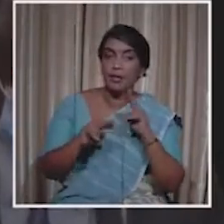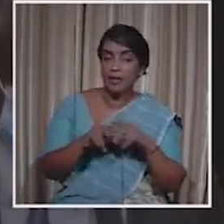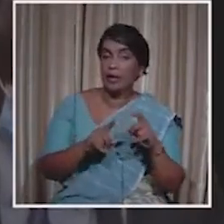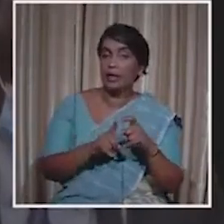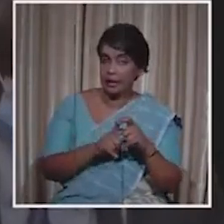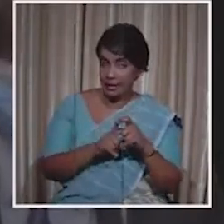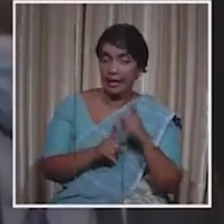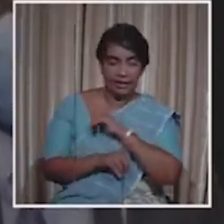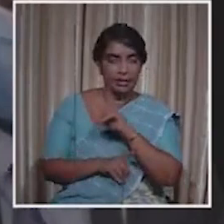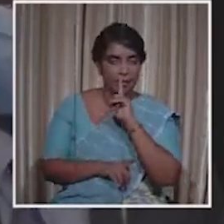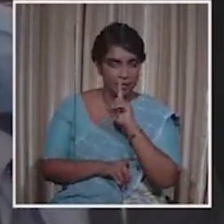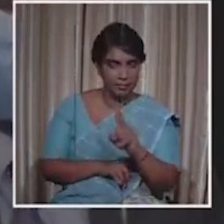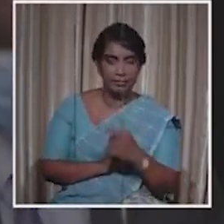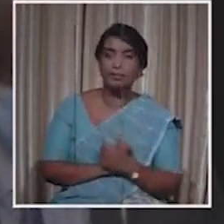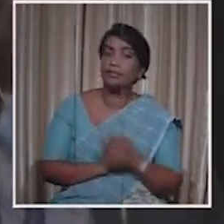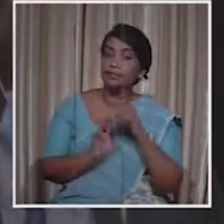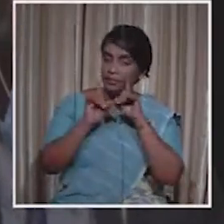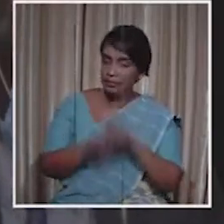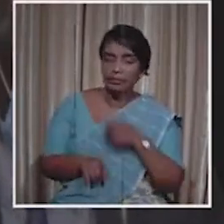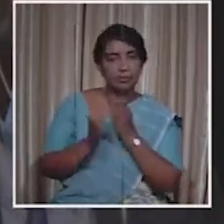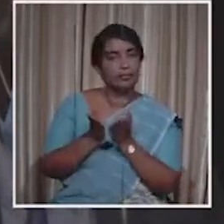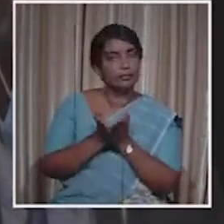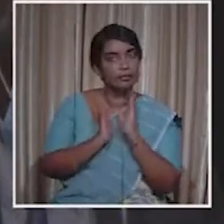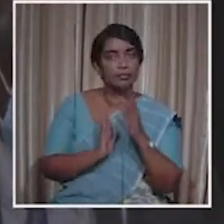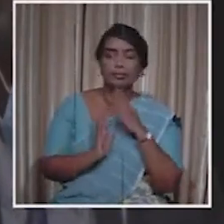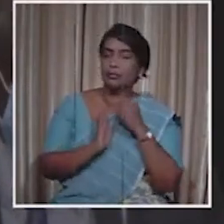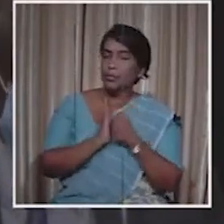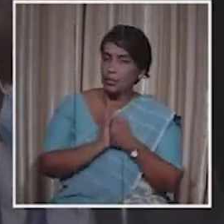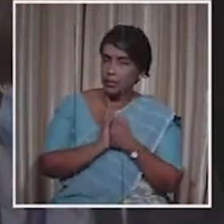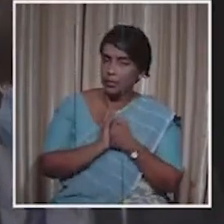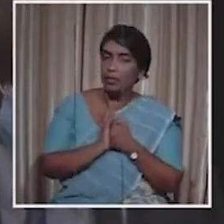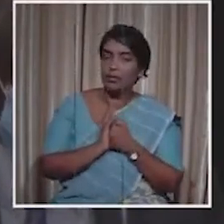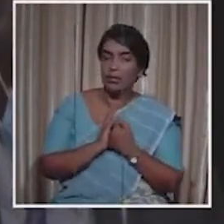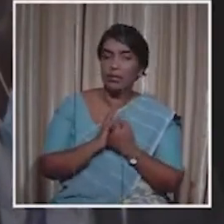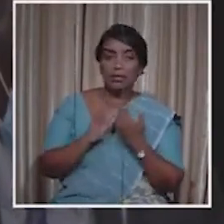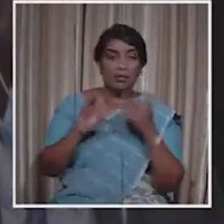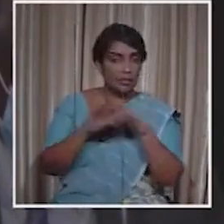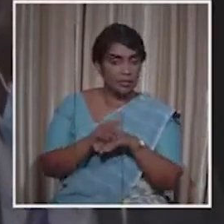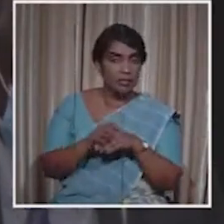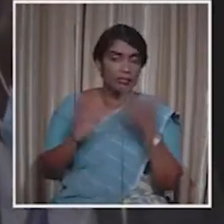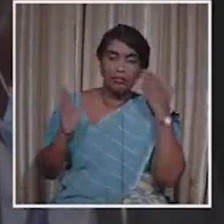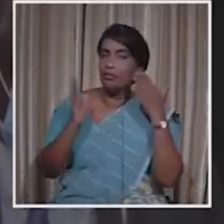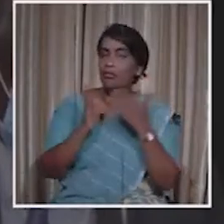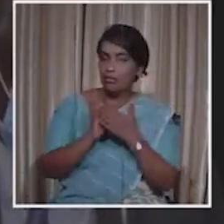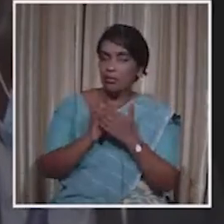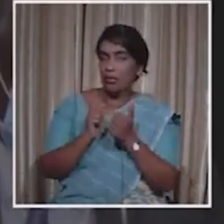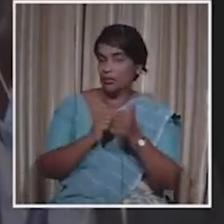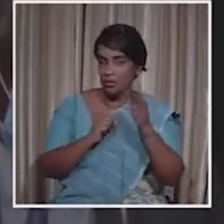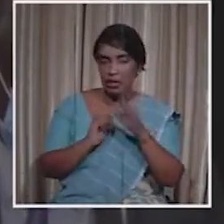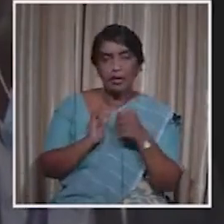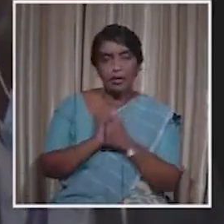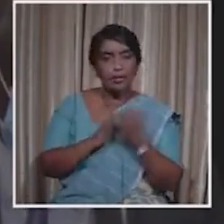ஆகவே அவ்வளவு தூரம் இந்தியாவினுடைய உயர்மட்டம் வரைக்கும் இந்த விடயங்களில் அதிகமான கரிசனையை கொண்டிருக்கிறார்கள். கௌரவ தலைமை தாங்கும்